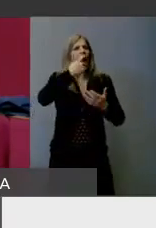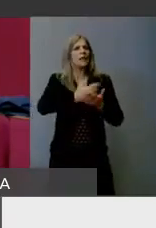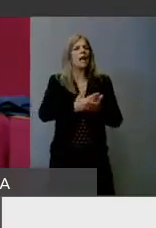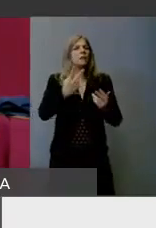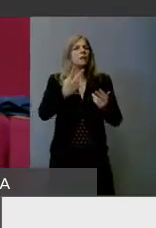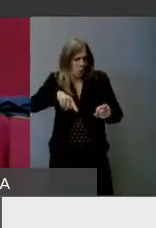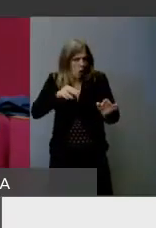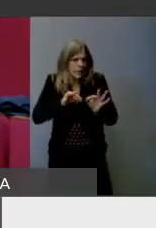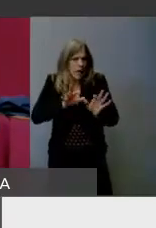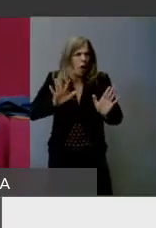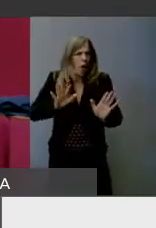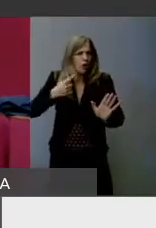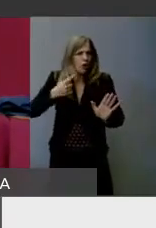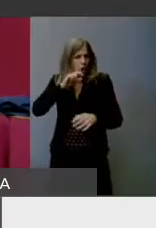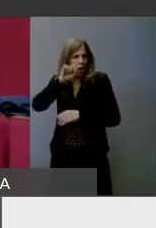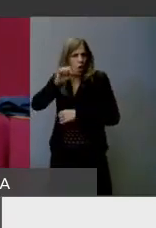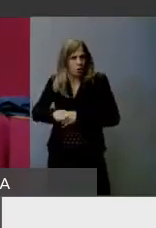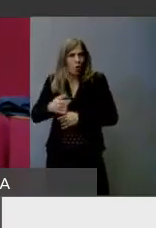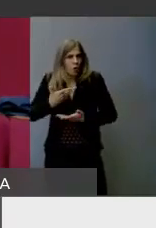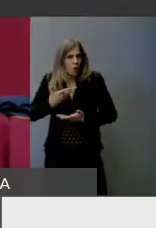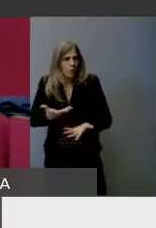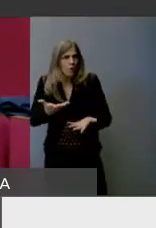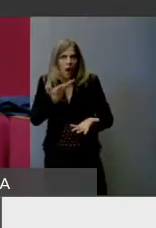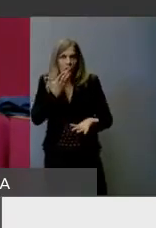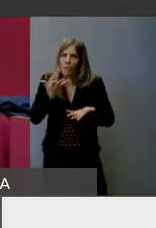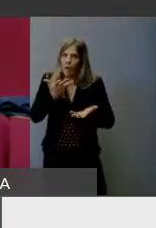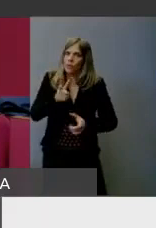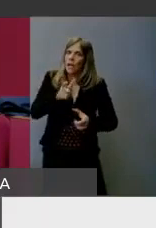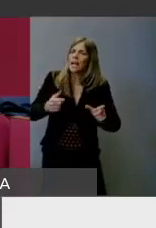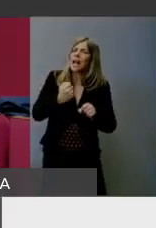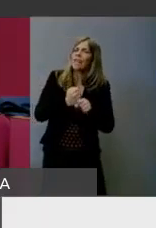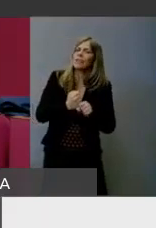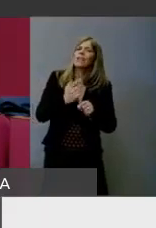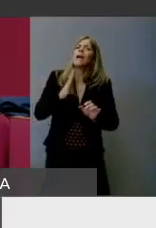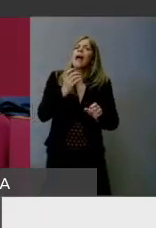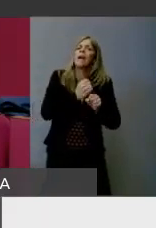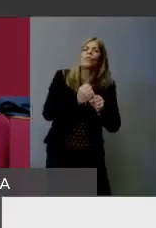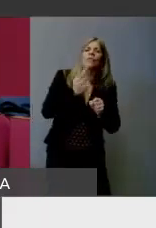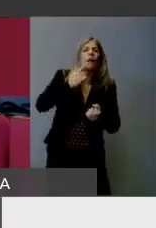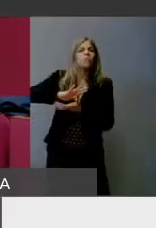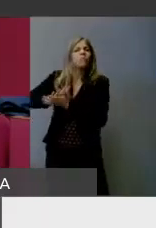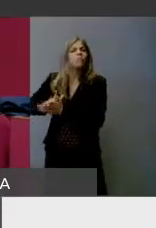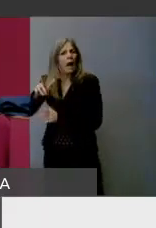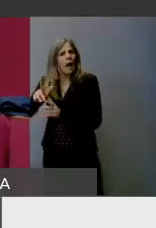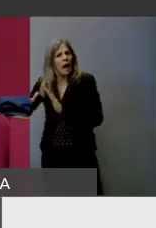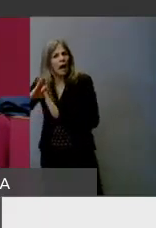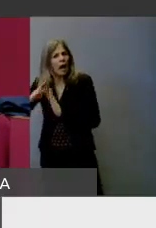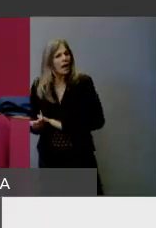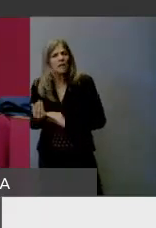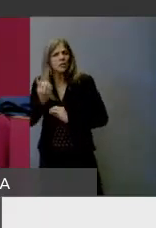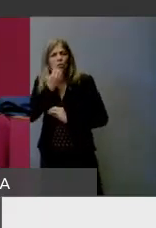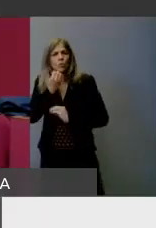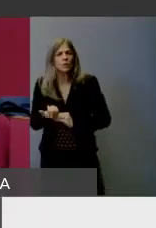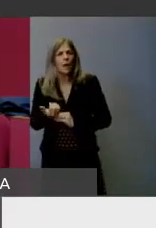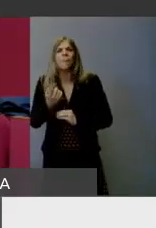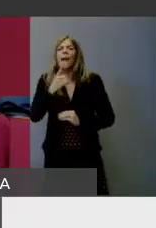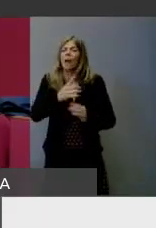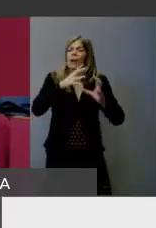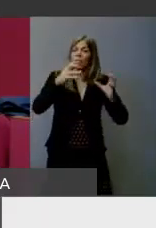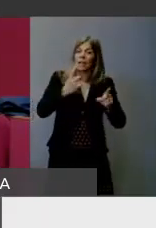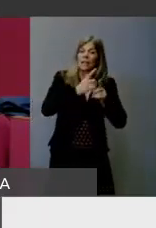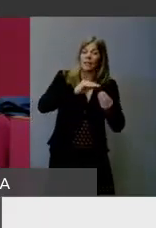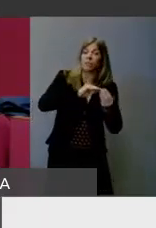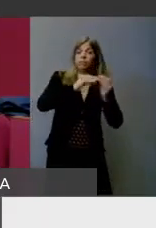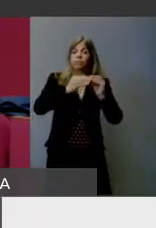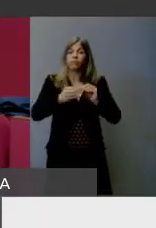che tali scelte debbano ricadere sulle spalle. Il deposito più grande che abbiamo, che sarà completamente ristrutturato, il deposito di Staglieno,